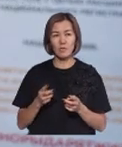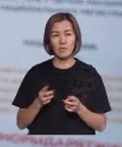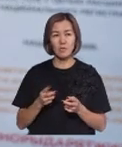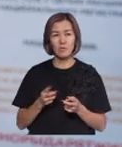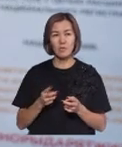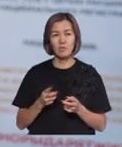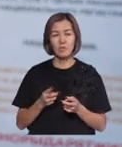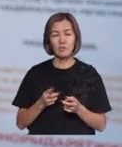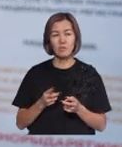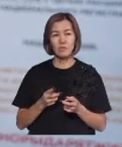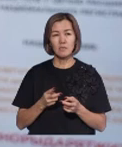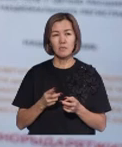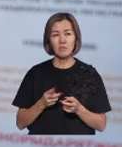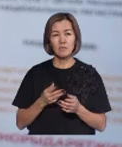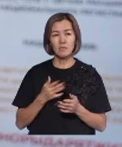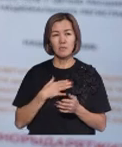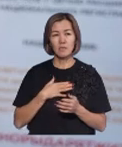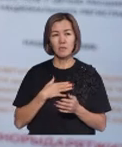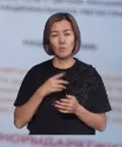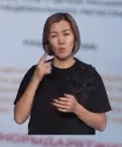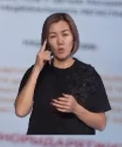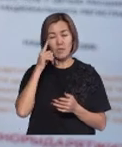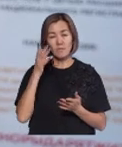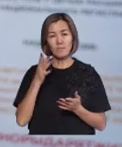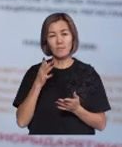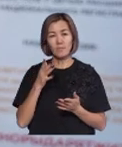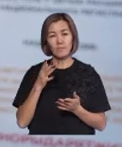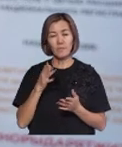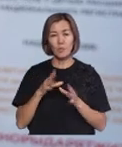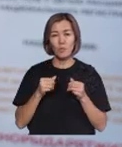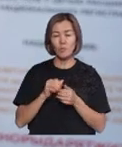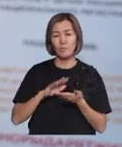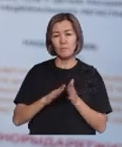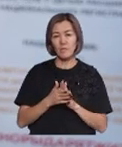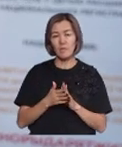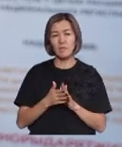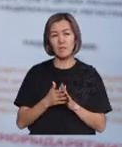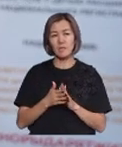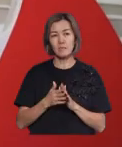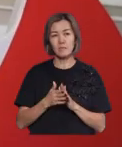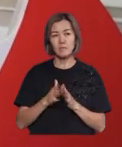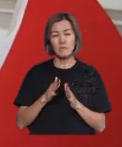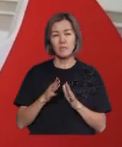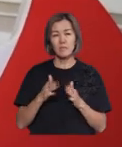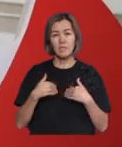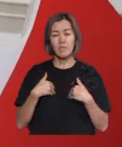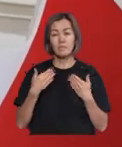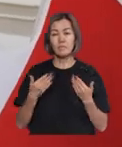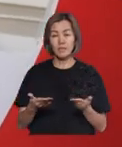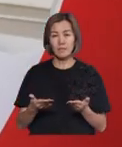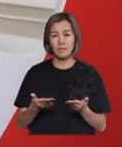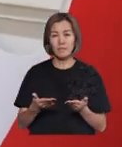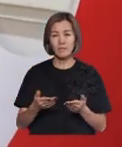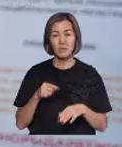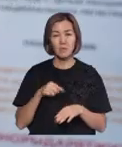болатын еді деп. Содан мен кішкене ойланып, жанымен ақылдасып келісім бердім. Кер